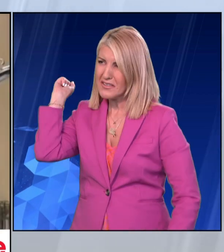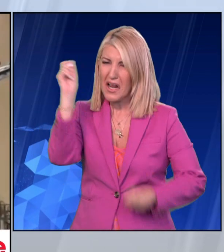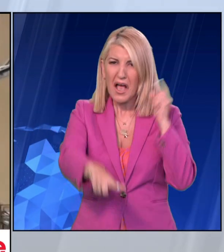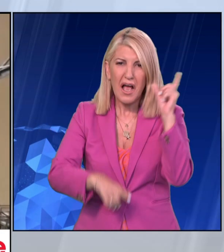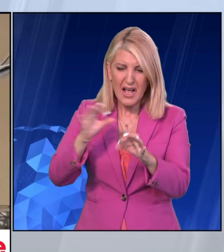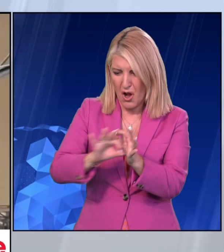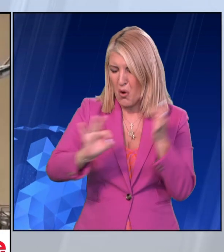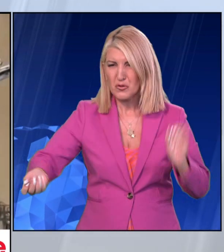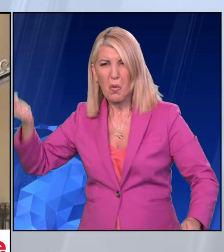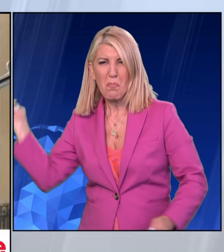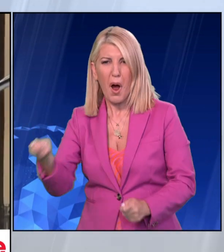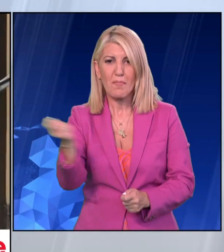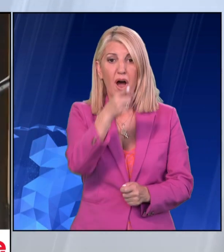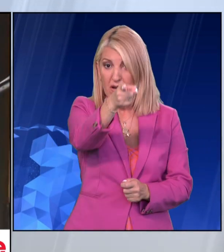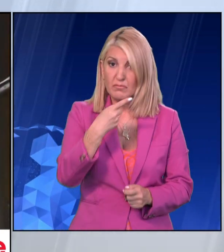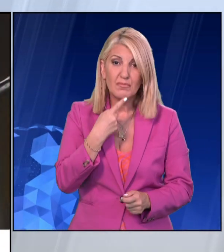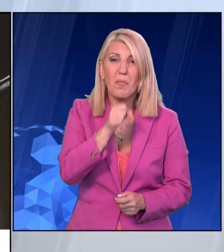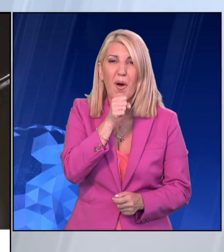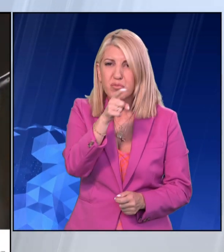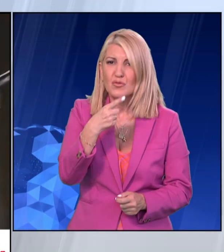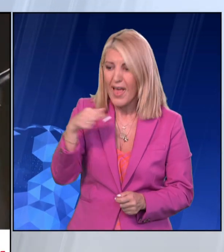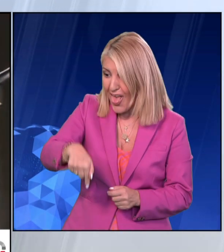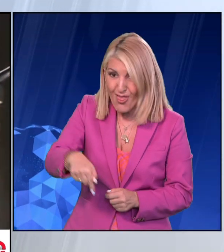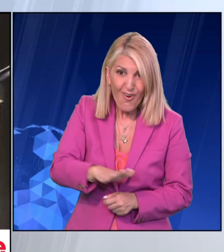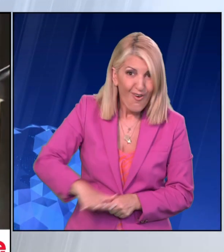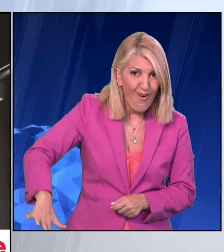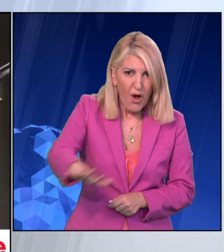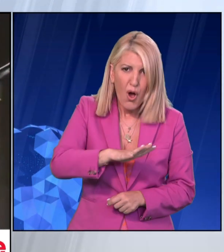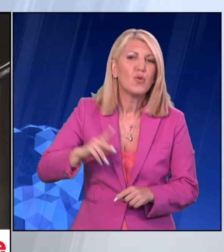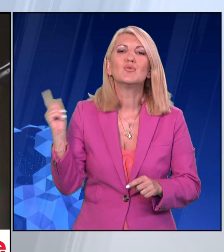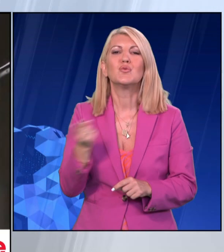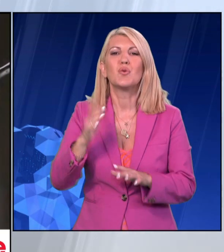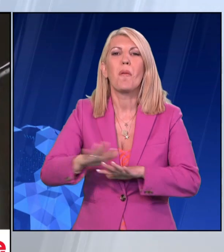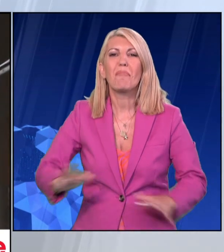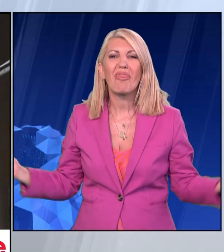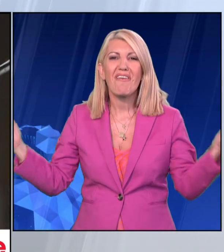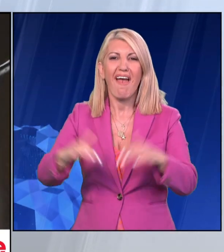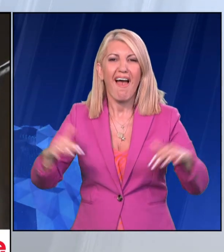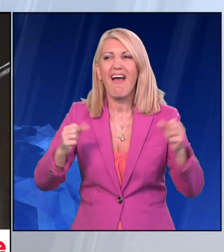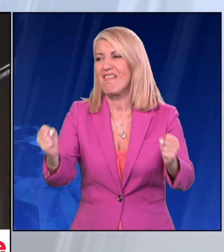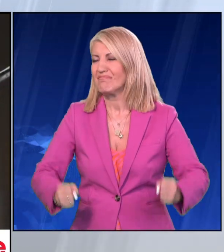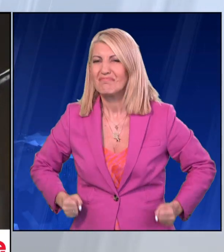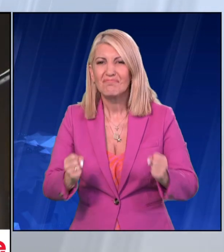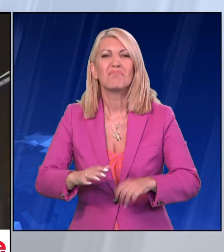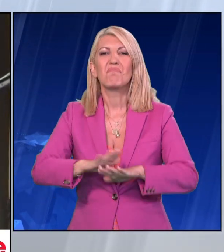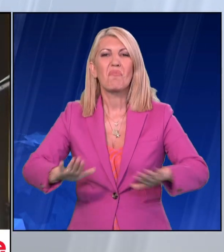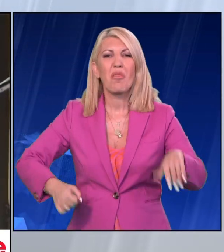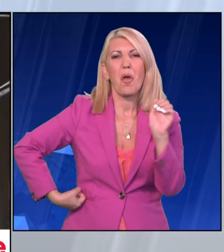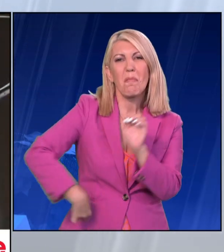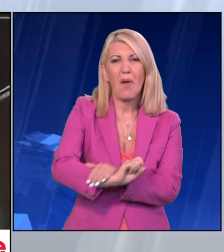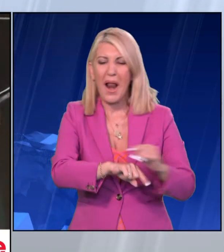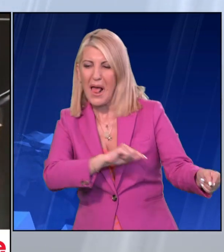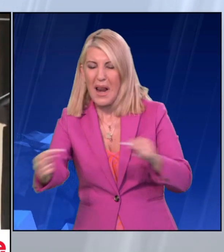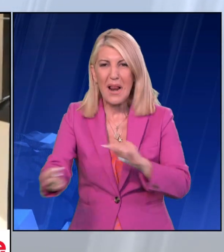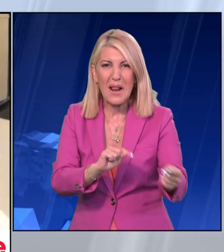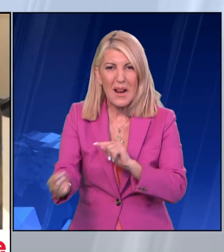είναι παιδική χαρά, γίνεται κάθε μέρα. Κάθε μέρα γίνεται παιδική χαρά. Ναι, παίρνουν τα παιδάκια μπάλα εκεί, είναι από μη και τα λοιπά. Τα ποδηλατάκια